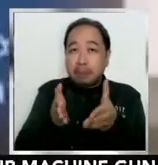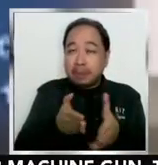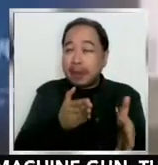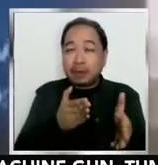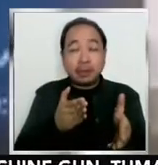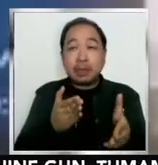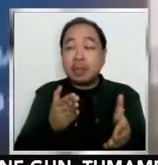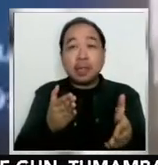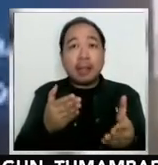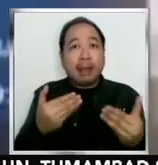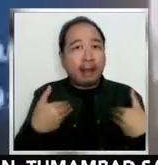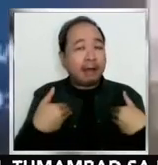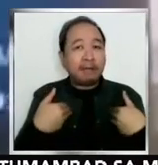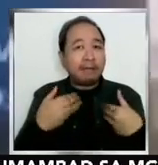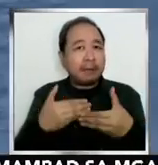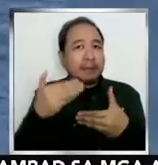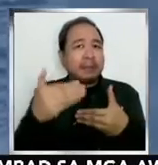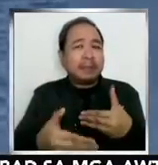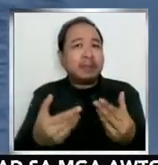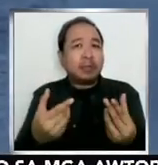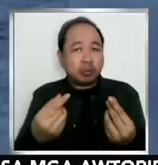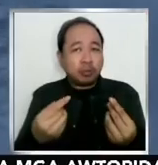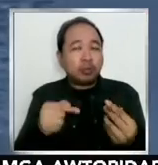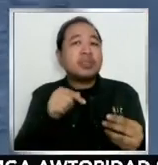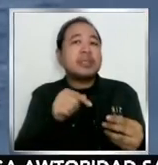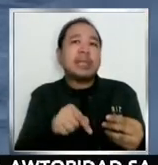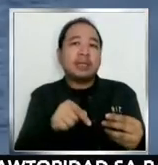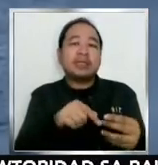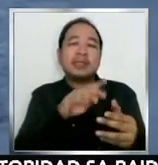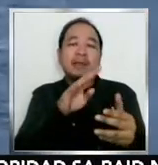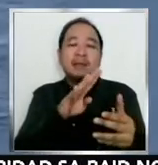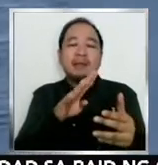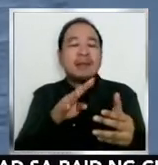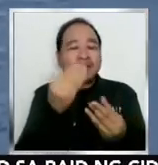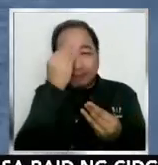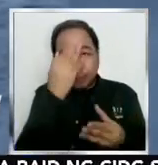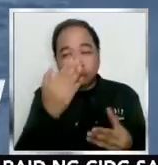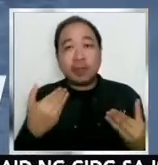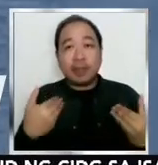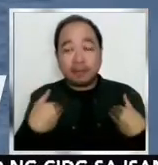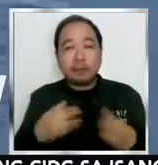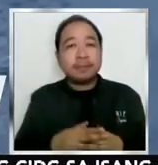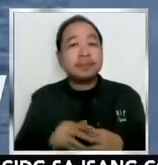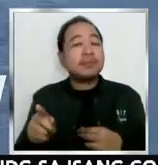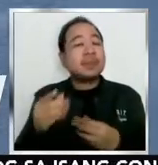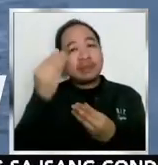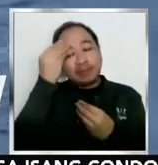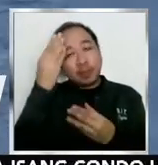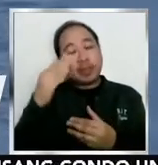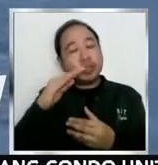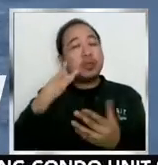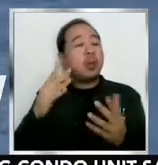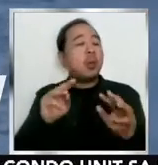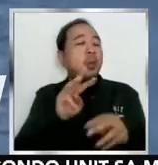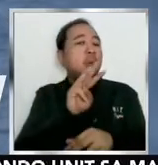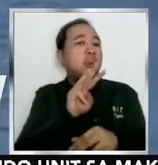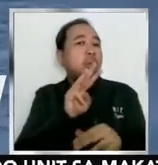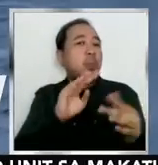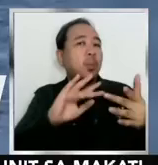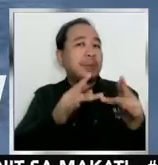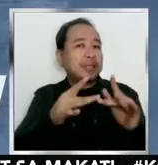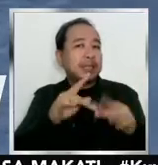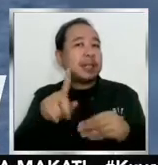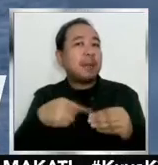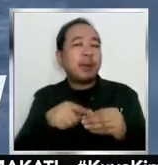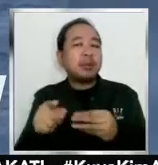afterwards, maganda-ganda na yung basihan mo. Sa Incident Information Center website na nagbibigay ng update sa oil spill, sinabing